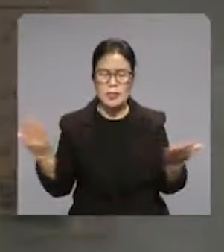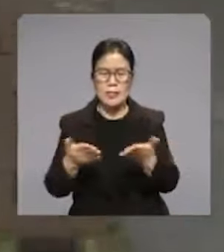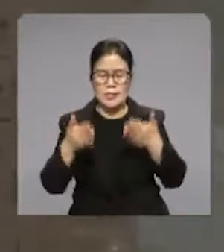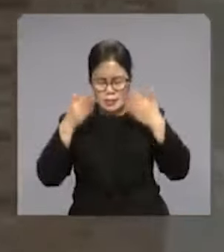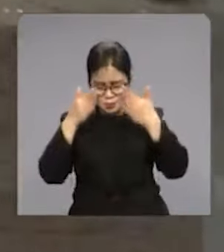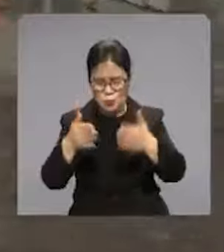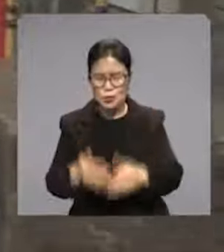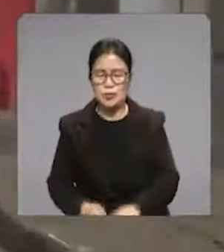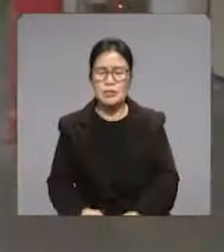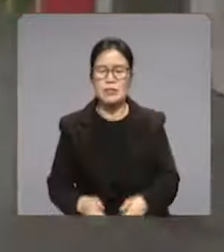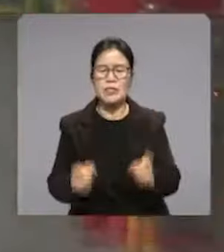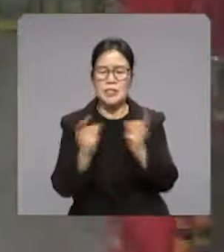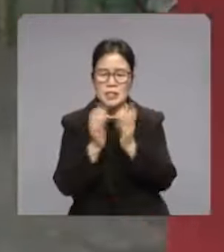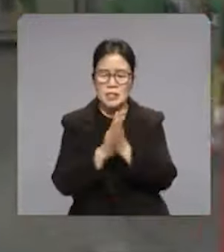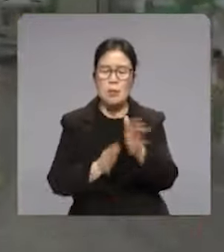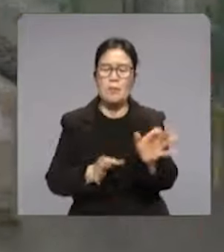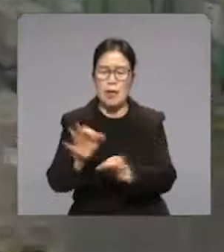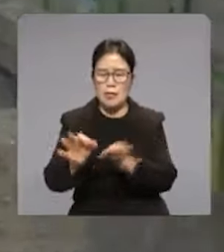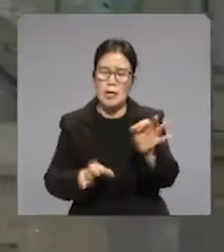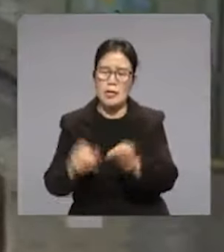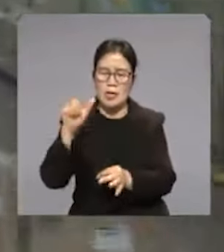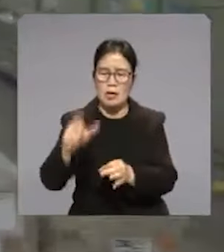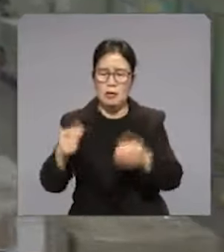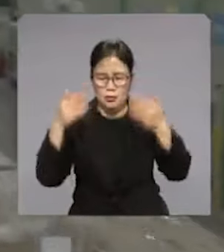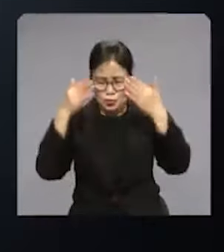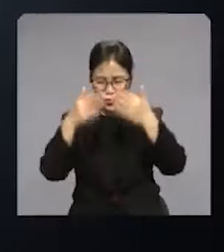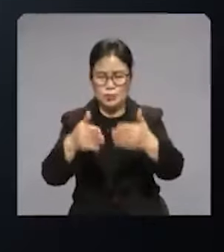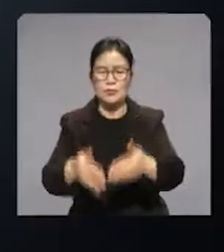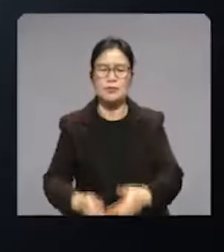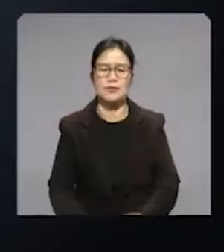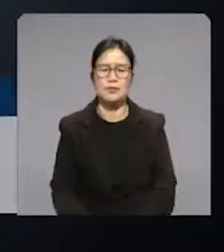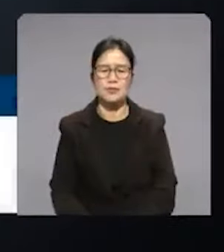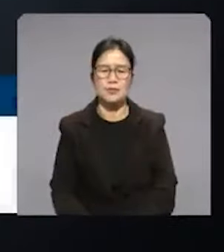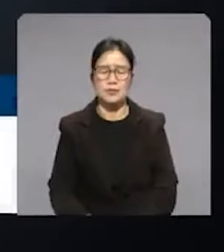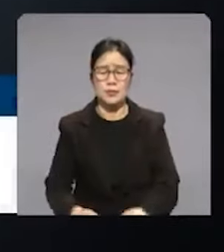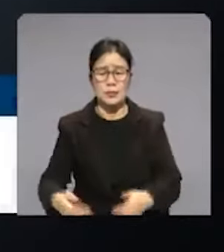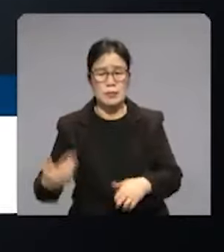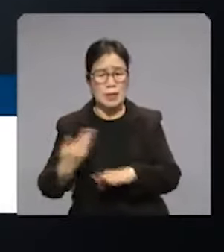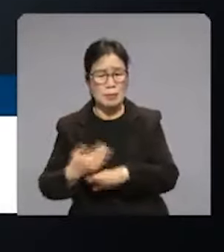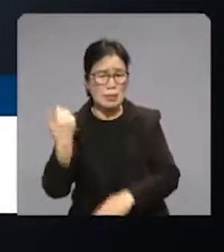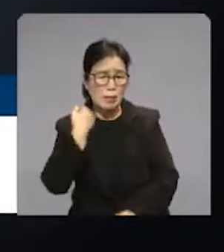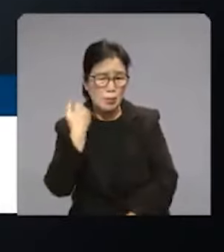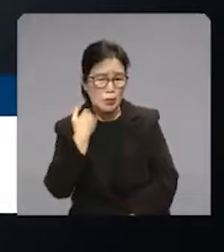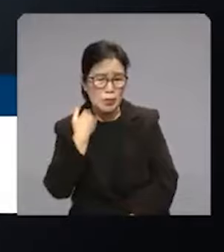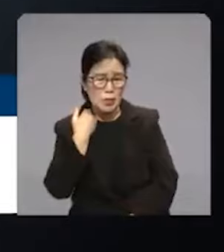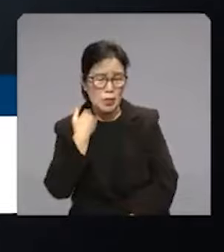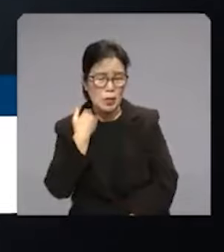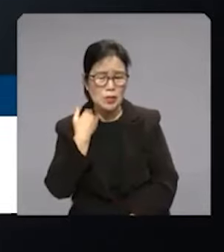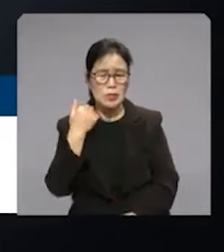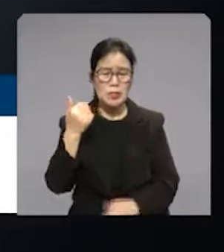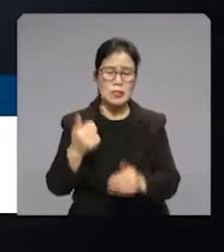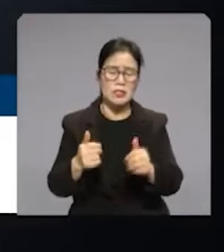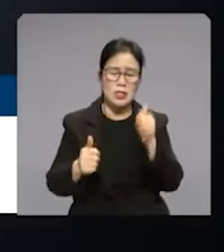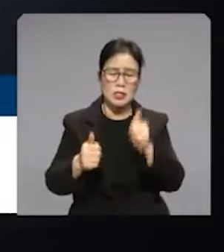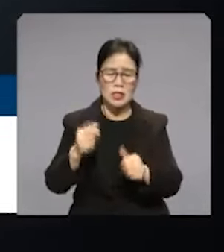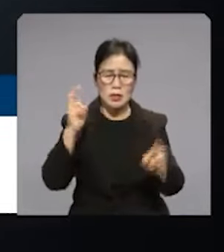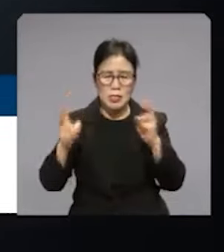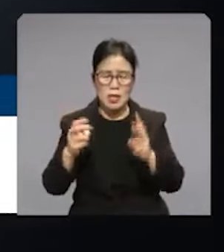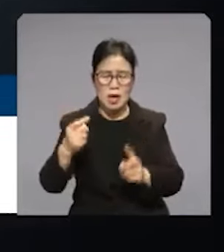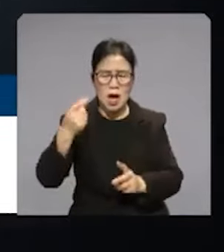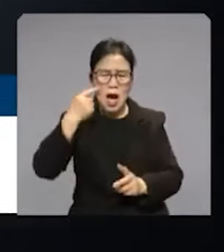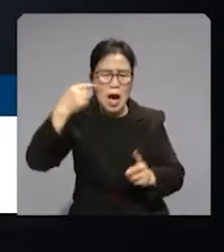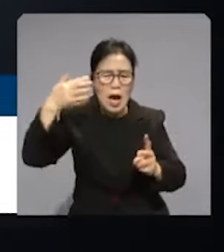아래 오프라인 매장 강화에 주력하고 있습니다. 남들이 보지 못한 것, 경쟁사는 생각해보지 않은